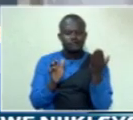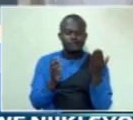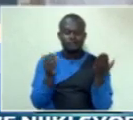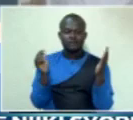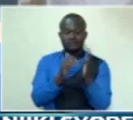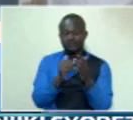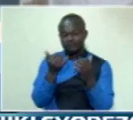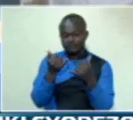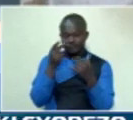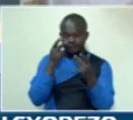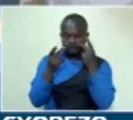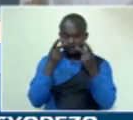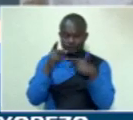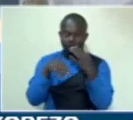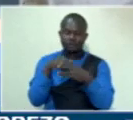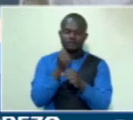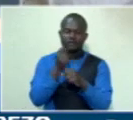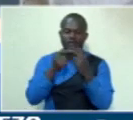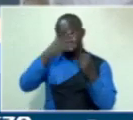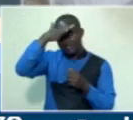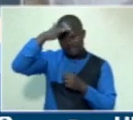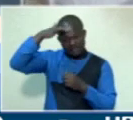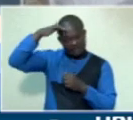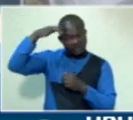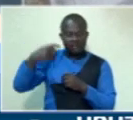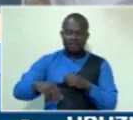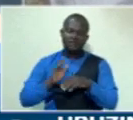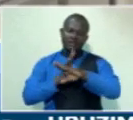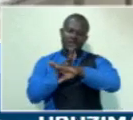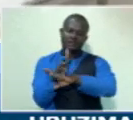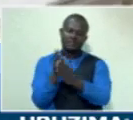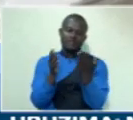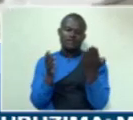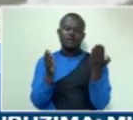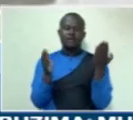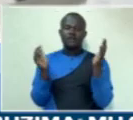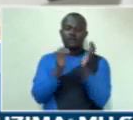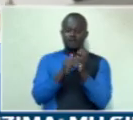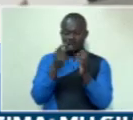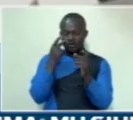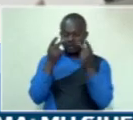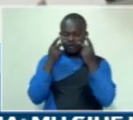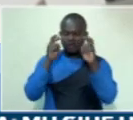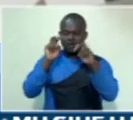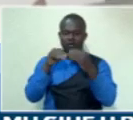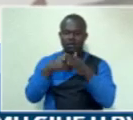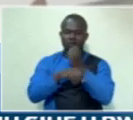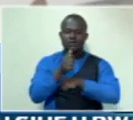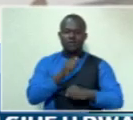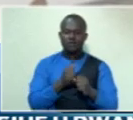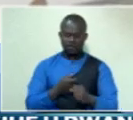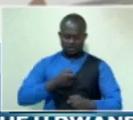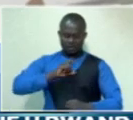ndetse ugasanga baranakora n'ibivunanye birenze ukabona ko ni ibikorwa